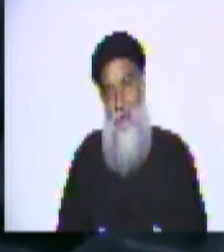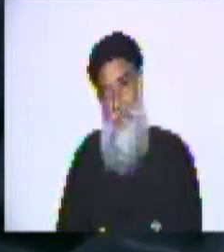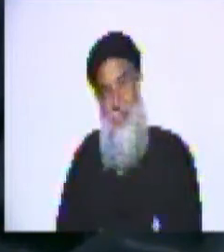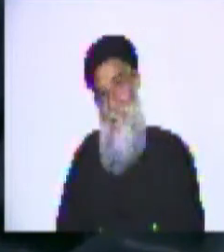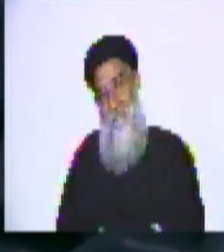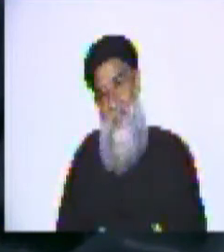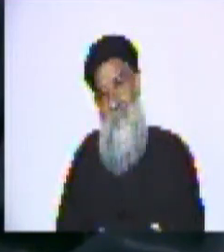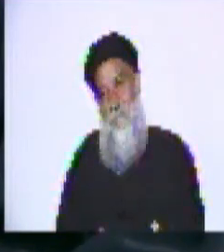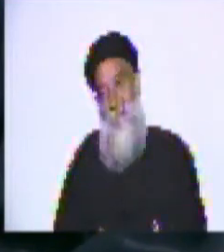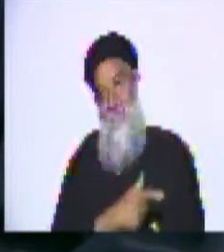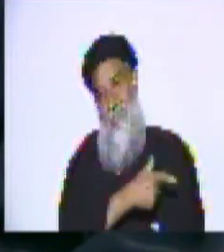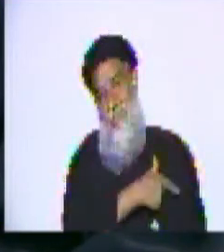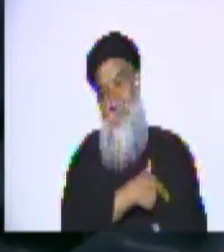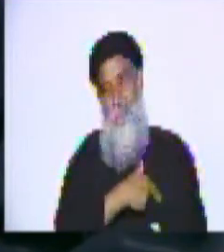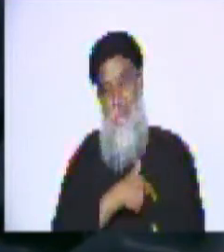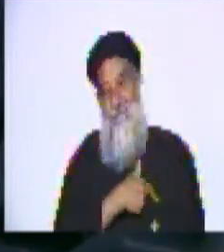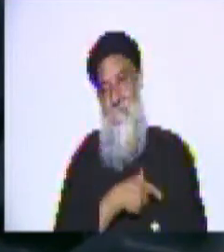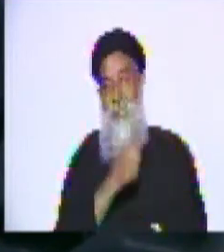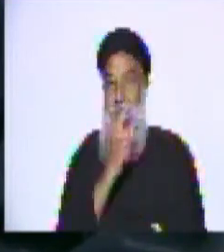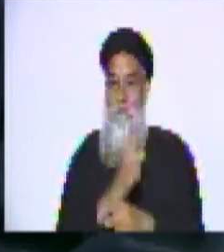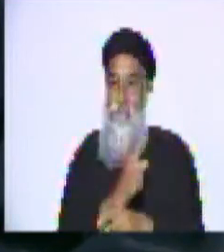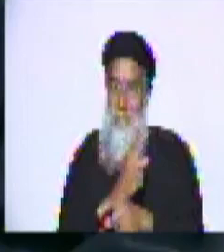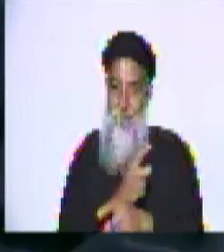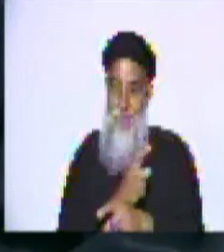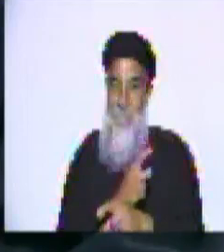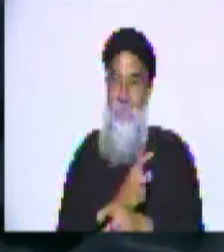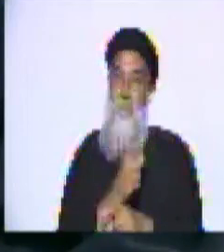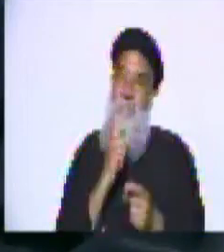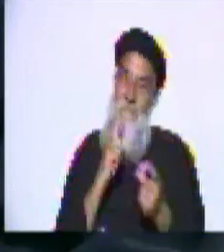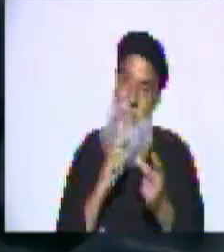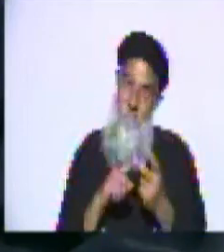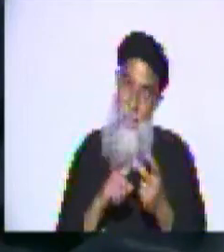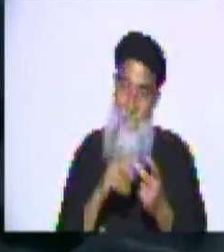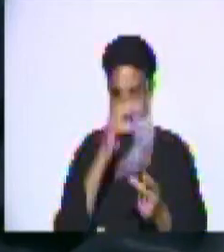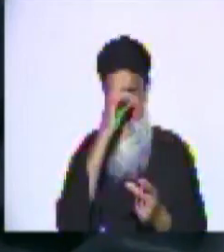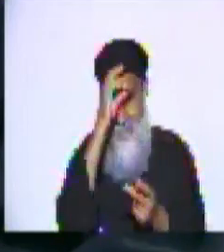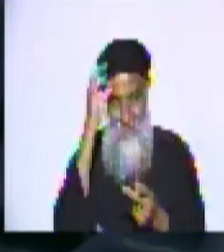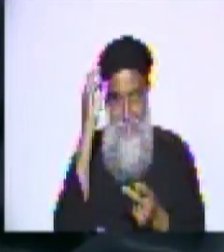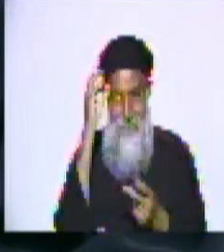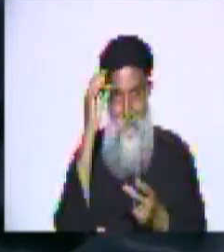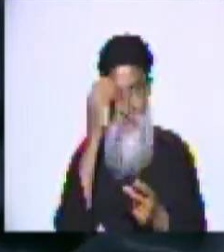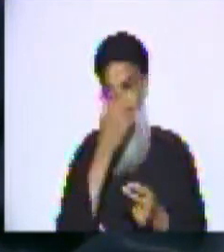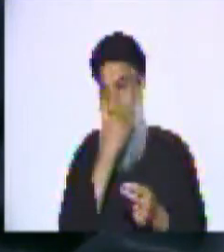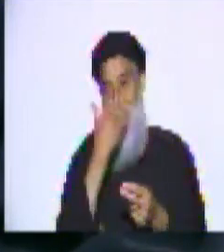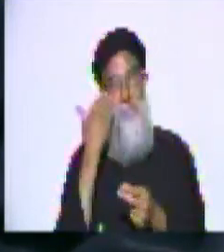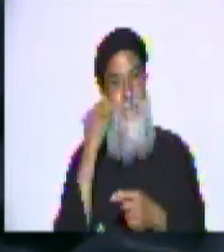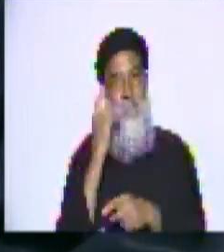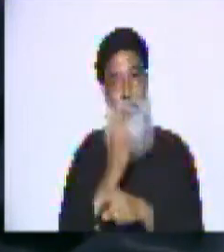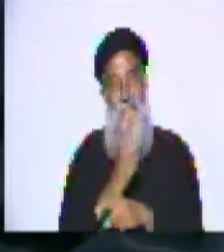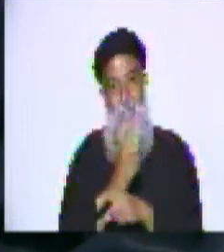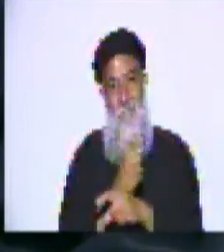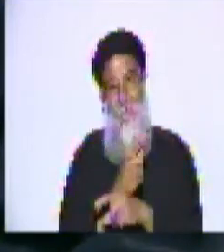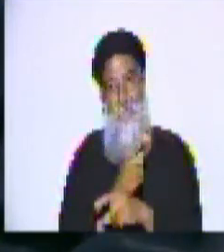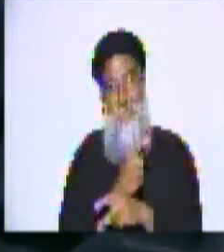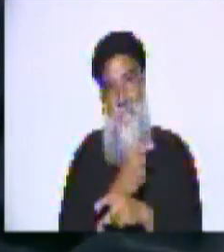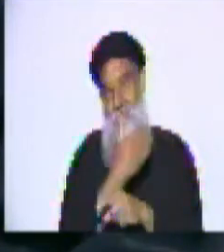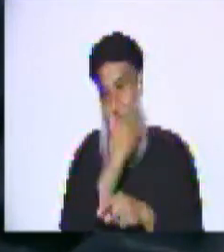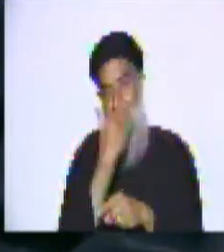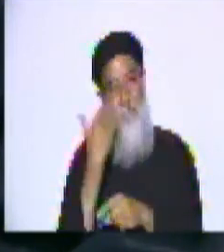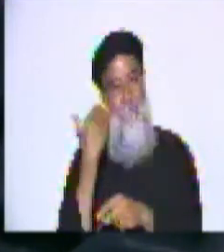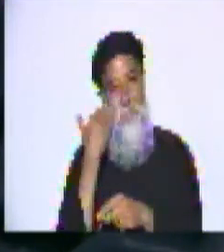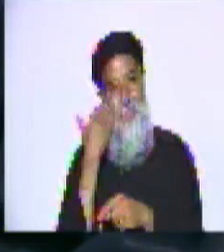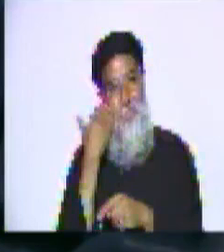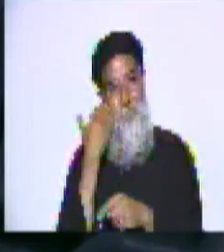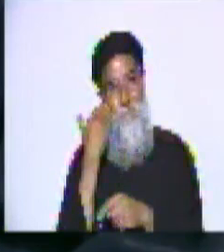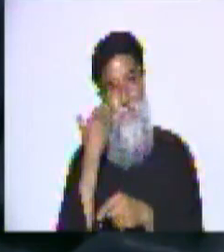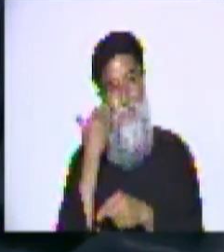يعني ليه اتسمى صوم الرسل؟ هل إحنا بنصوم للرسل زي مثلا صوم الست العذراء؟ هل إحنا بنصوم للعذراء ولا إحنا